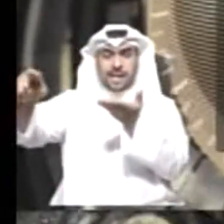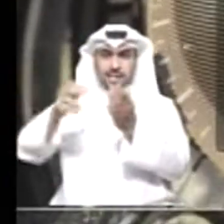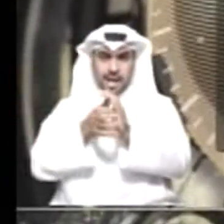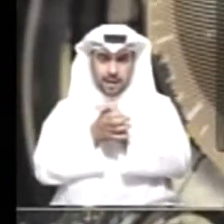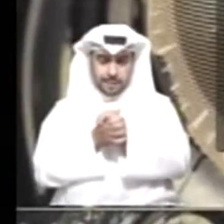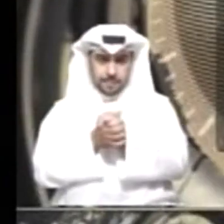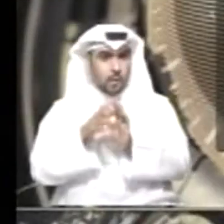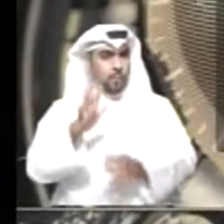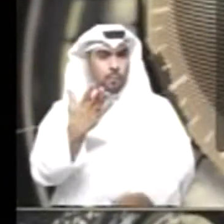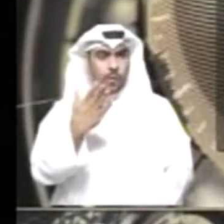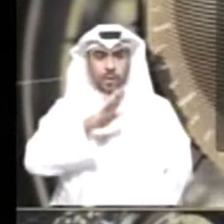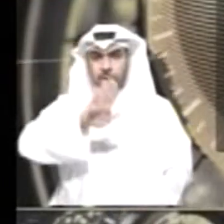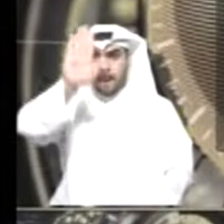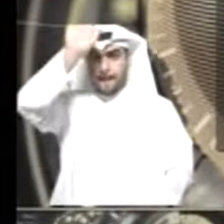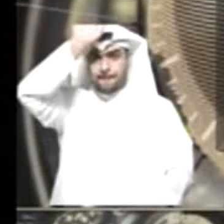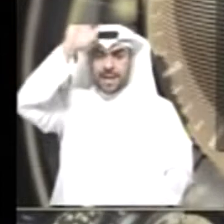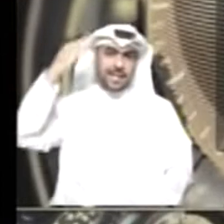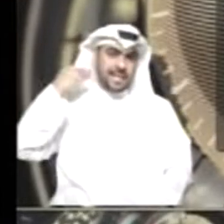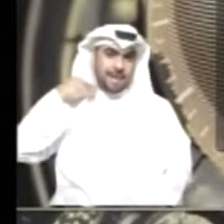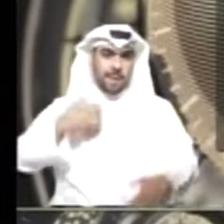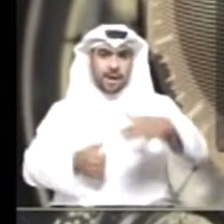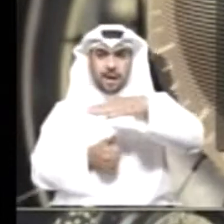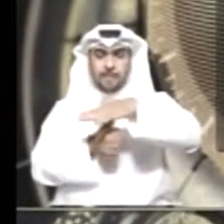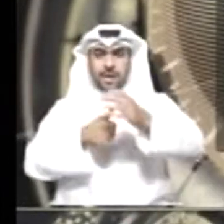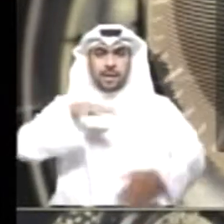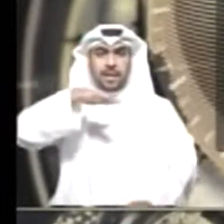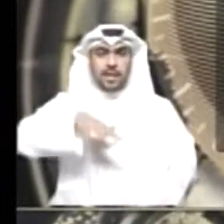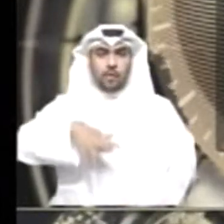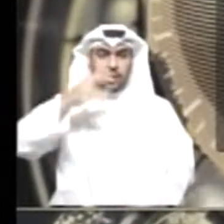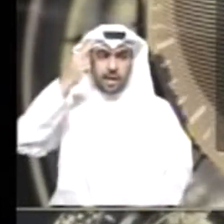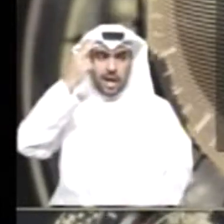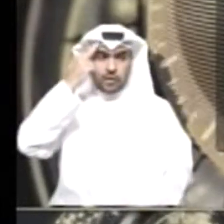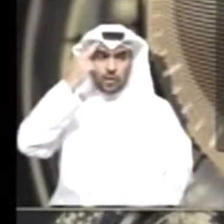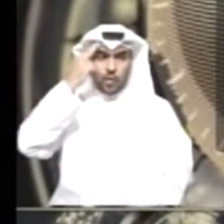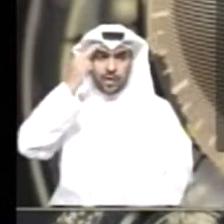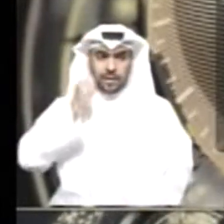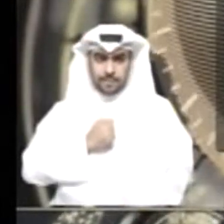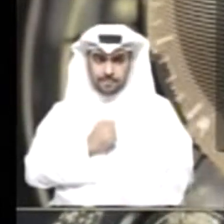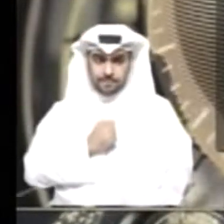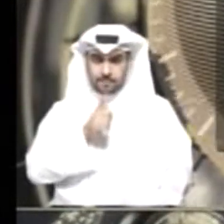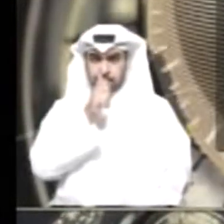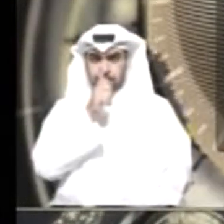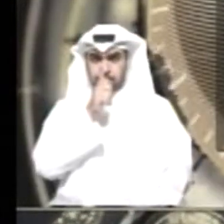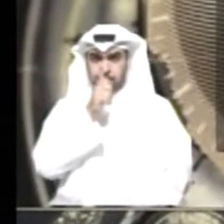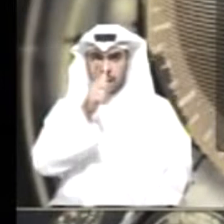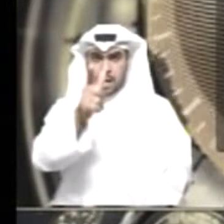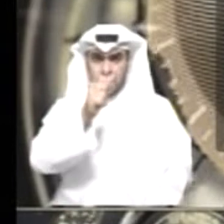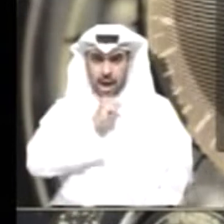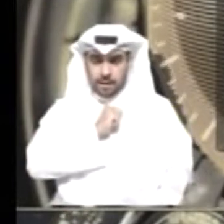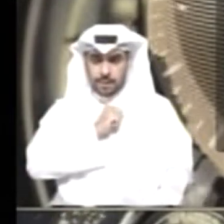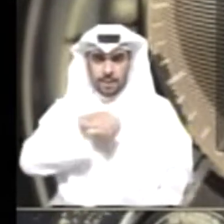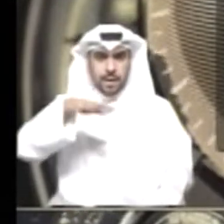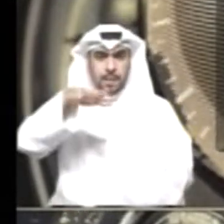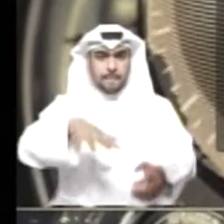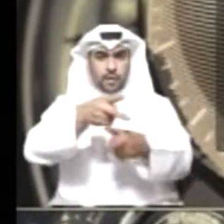الحرمين الشريفين الملك سلمان بن عبد العزيز آل سعود ملك المملكة العربية السعودية الشقيقة. عبر